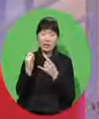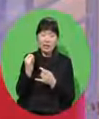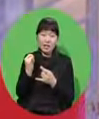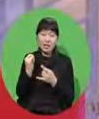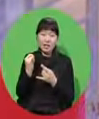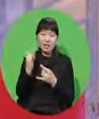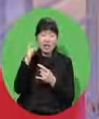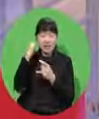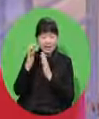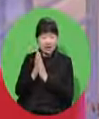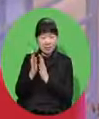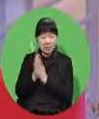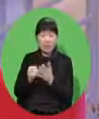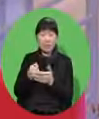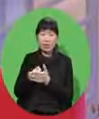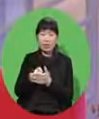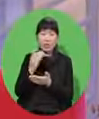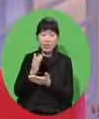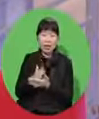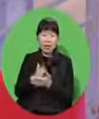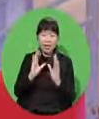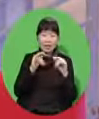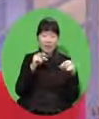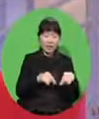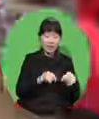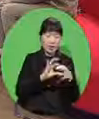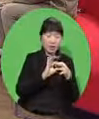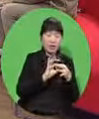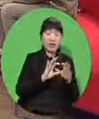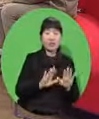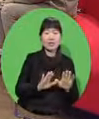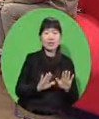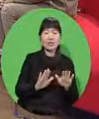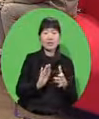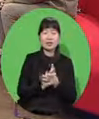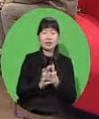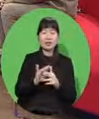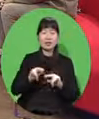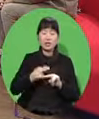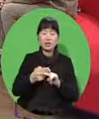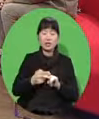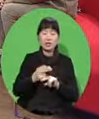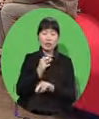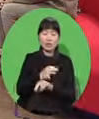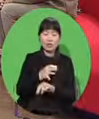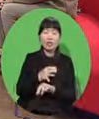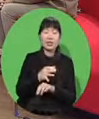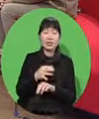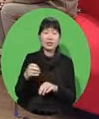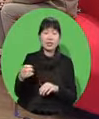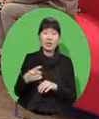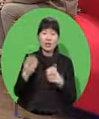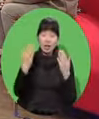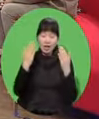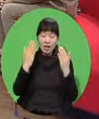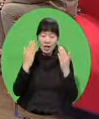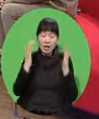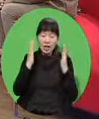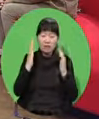임의로 결정을 하시면 절대 안 되고요. 아이하고 협상을 통해서 뭐 친구들 선물 구입비나 아니면 뭐